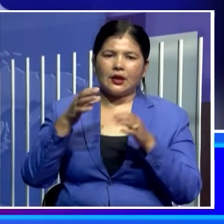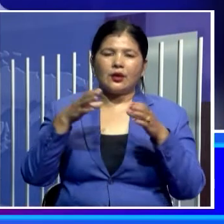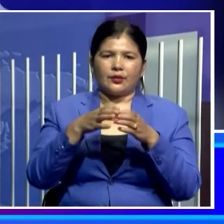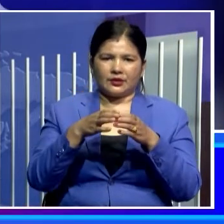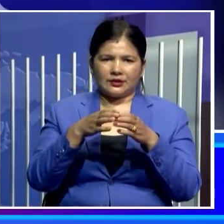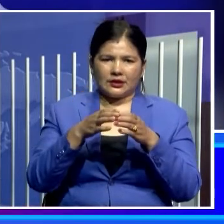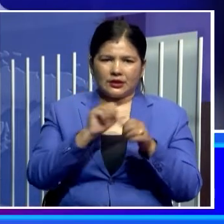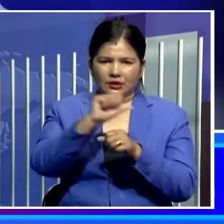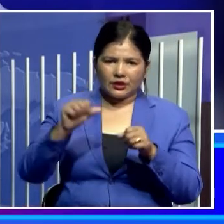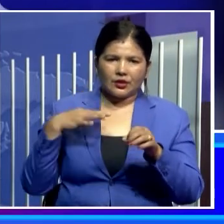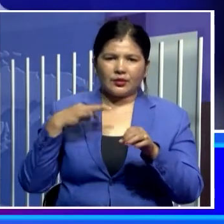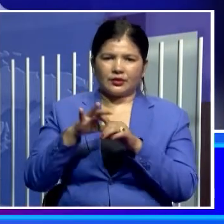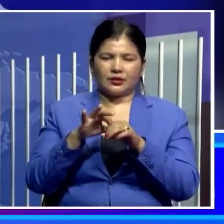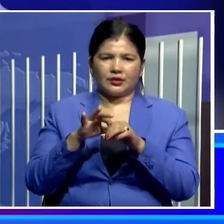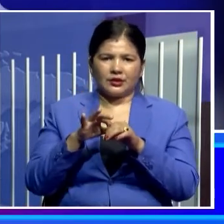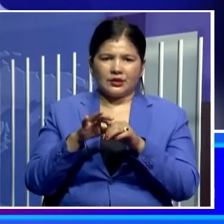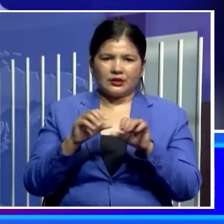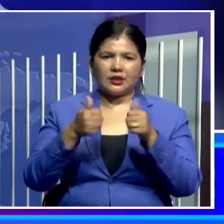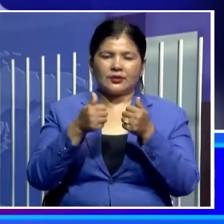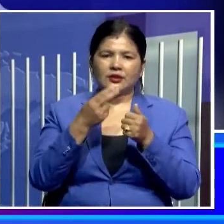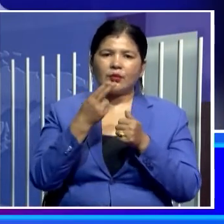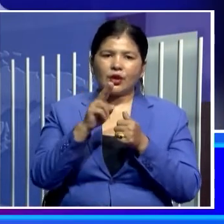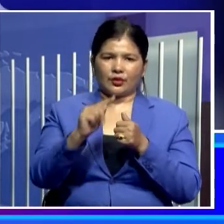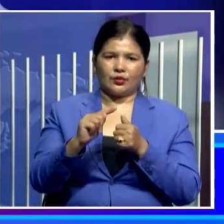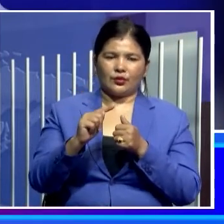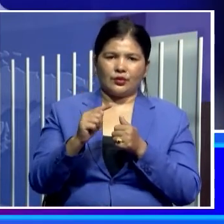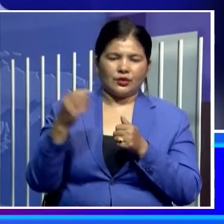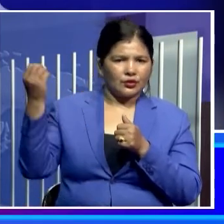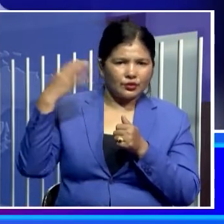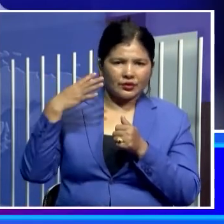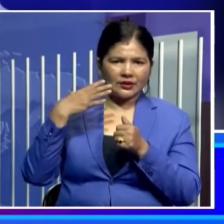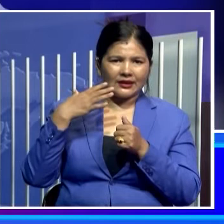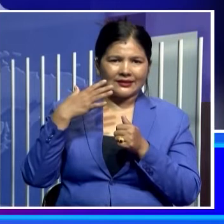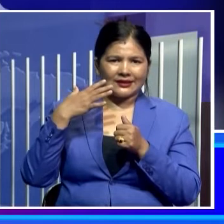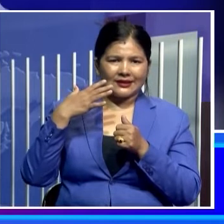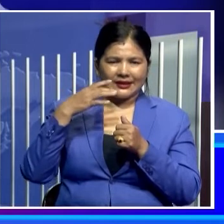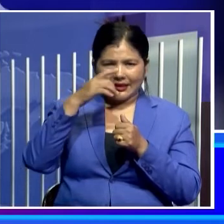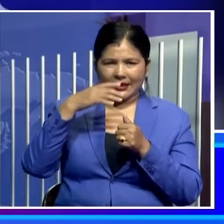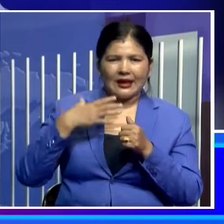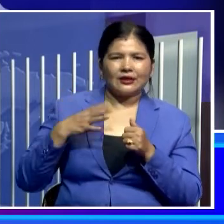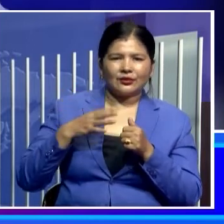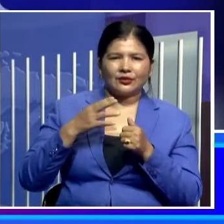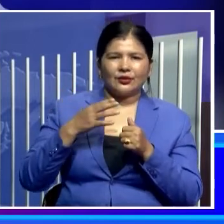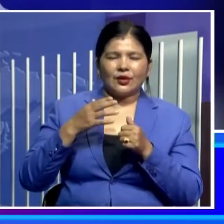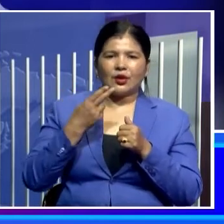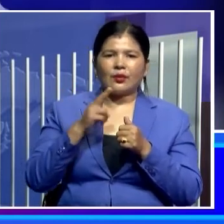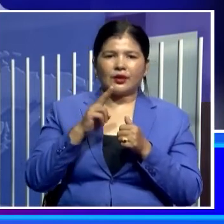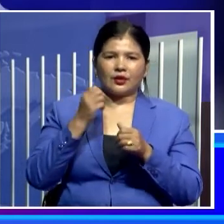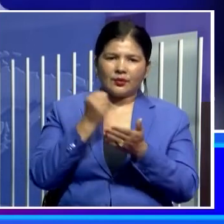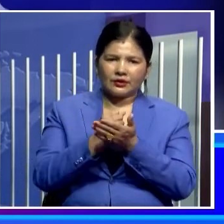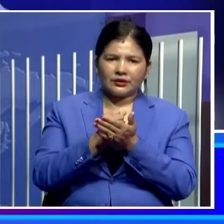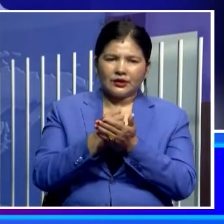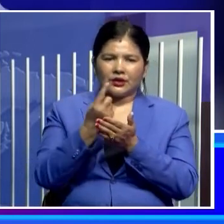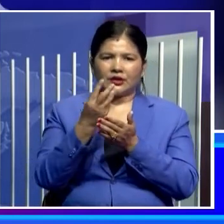आफ्ना जनप्रतिनिधि चाहिँ निर्वाचित भएको सुन्नलाई आतुर रहेर बाहिर मतगणना स्थलमा बाहिर देखिए